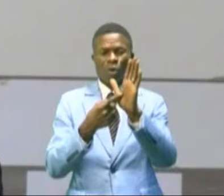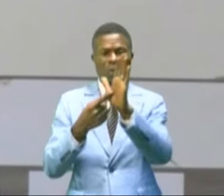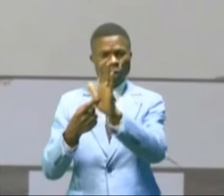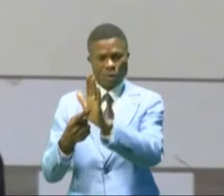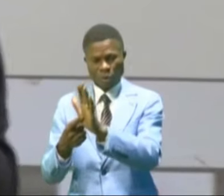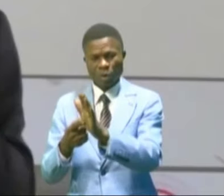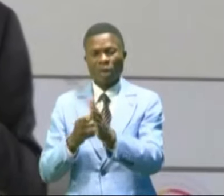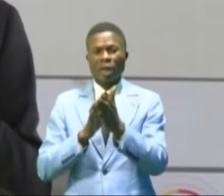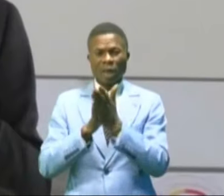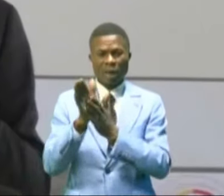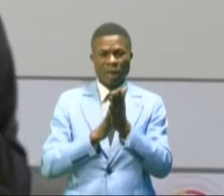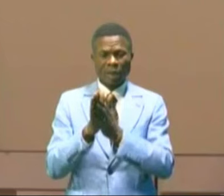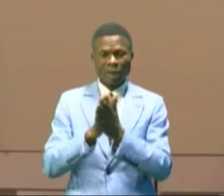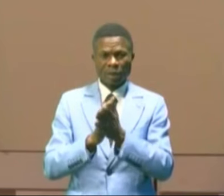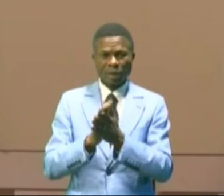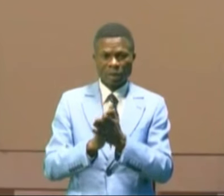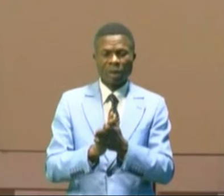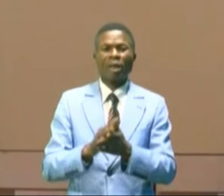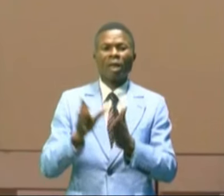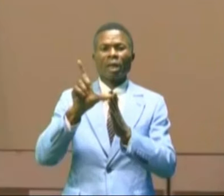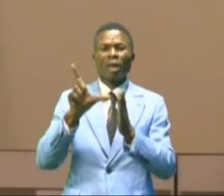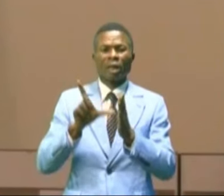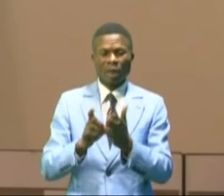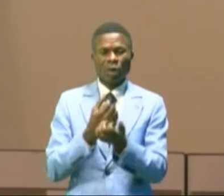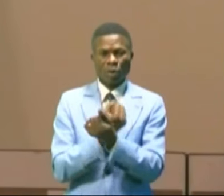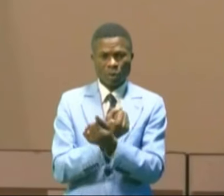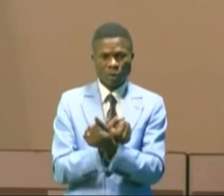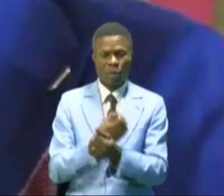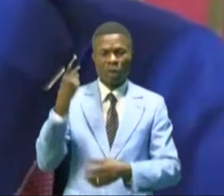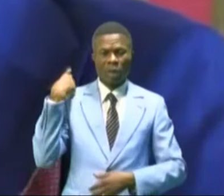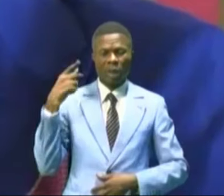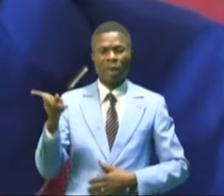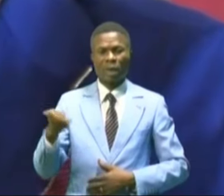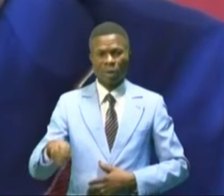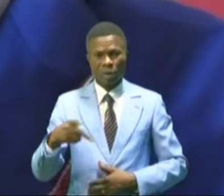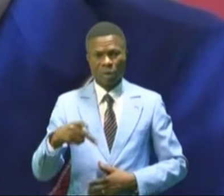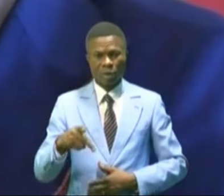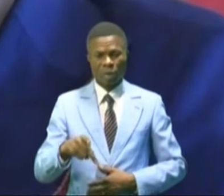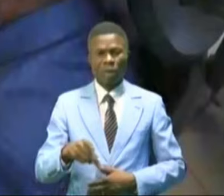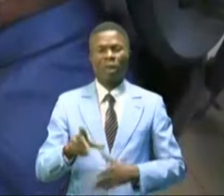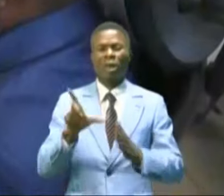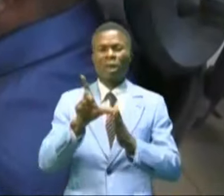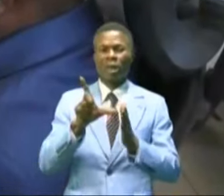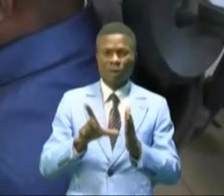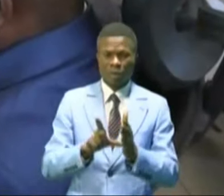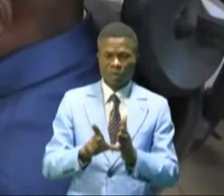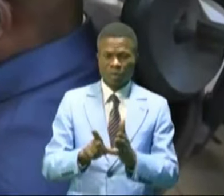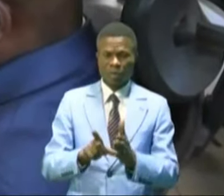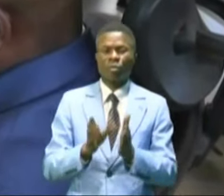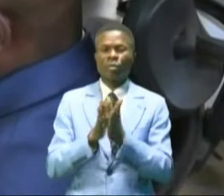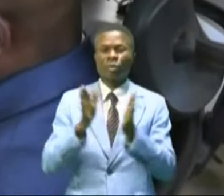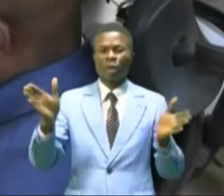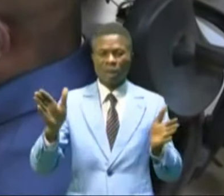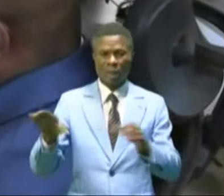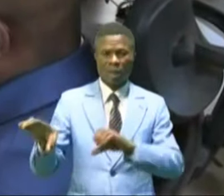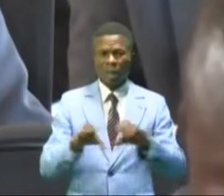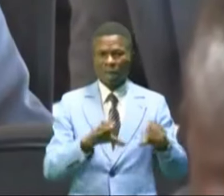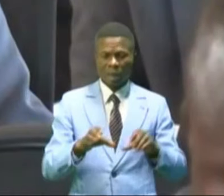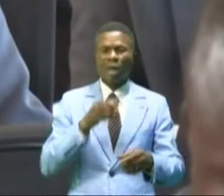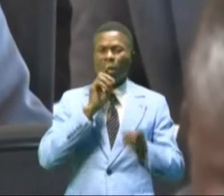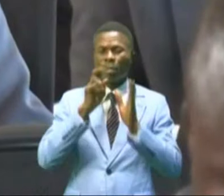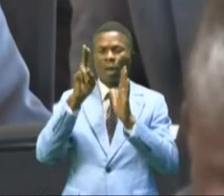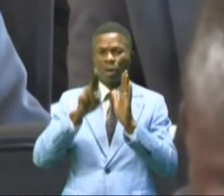tourné autour de la charte des valeurs à observer par un député provincial, la légistique, les généralités relatives au contrôle